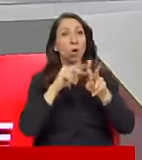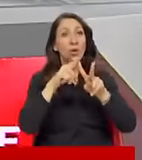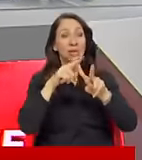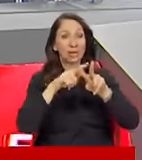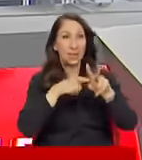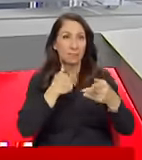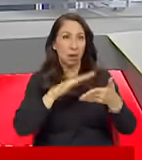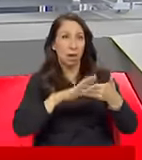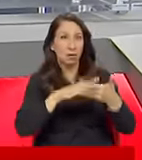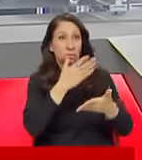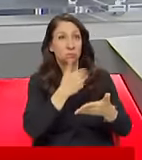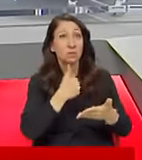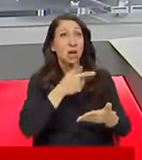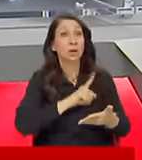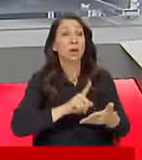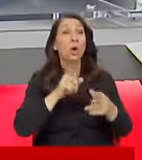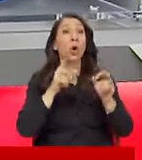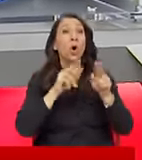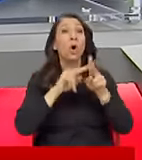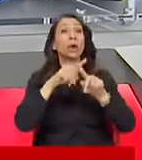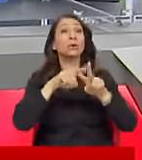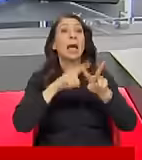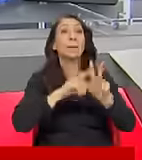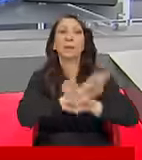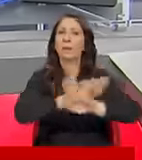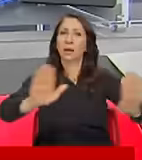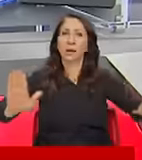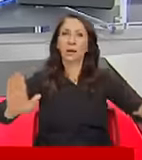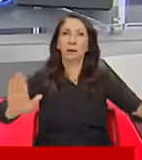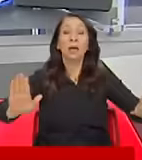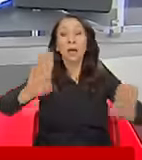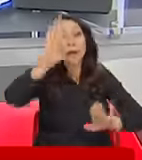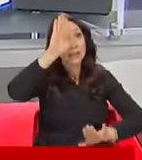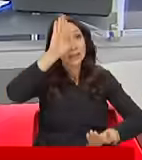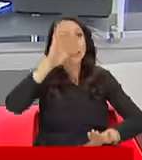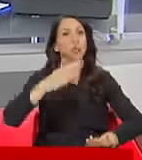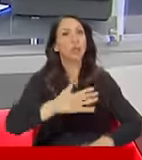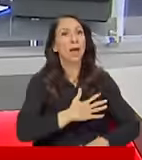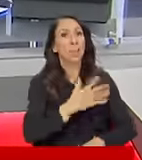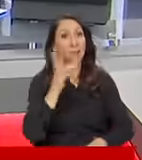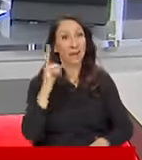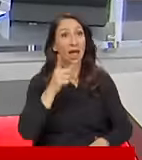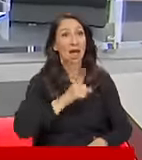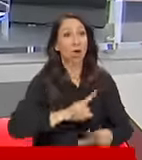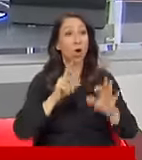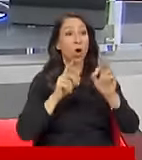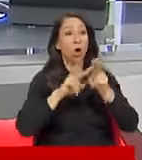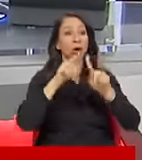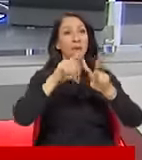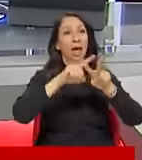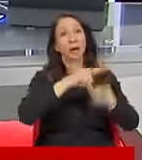Mustafa Oktay Aksu bizim arkadaşımız. Bizim adayımız Oktay Aksu. Nokta. İstanbul'da Cumhuriyet Halk Partisi'nin adayı Oktay